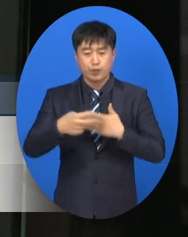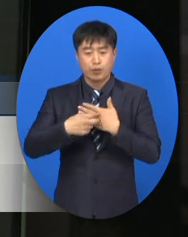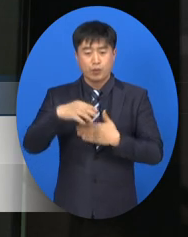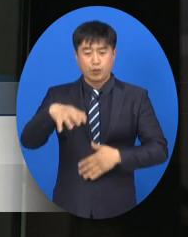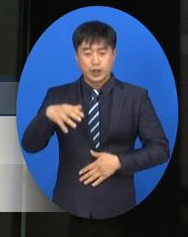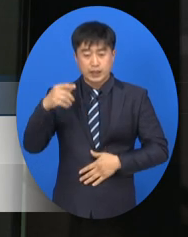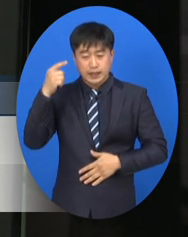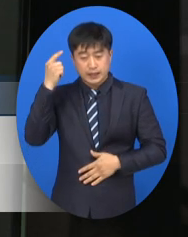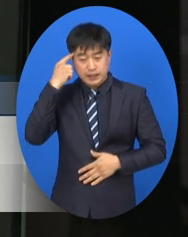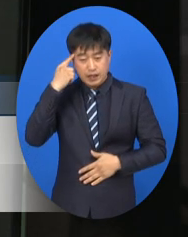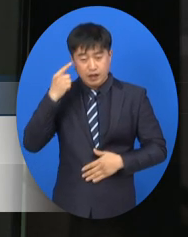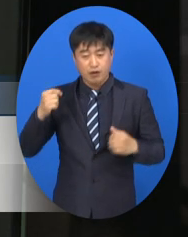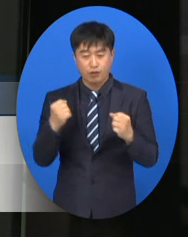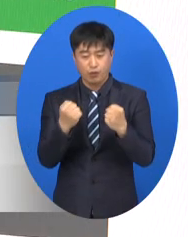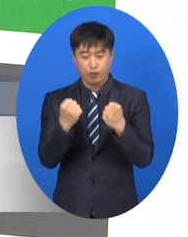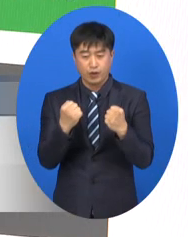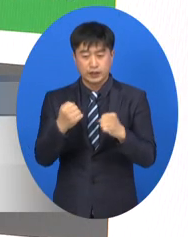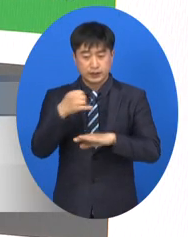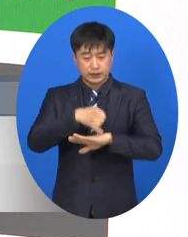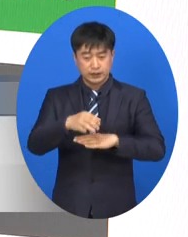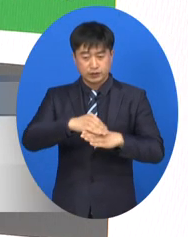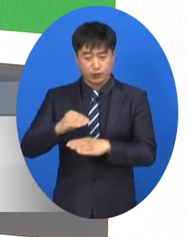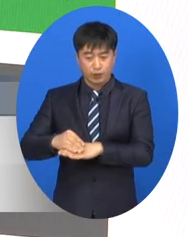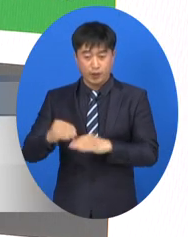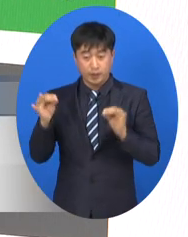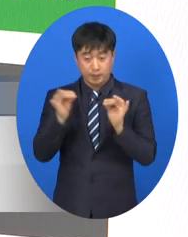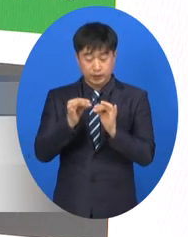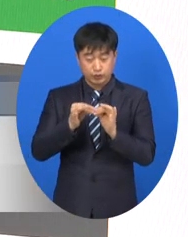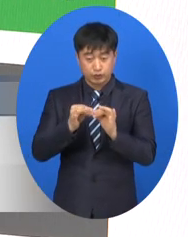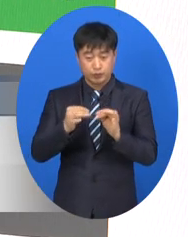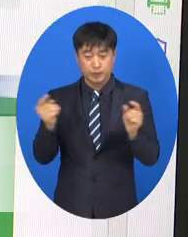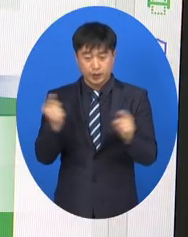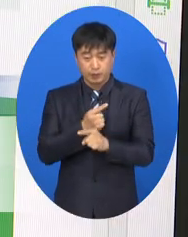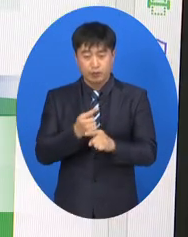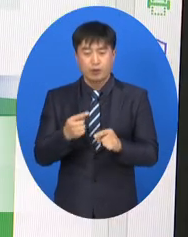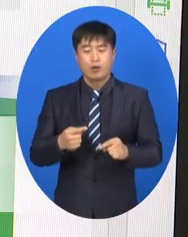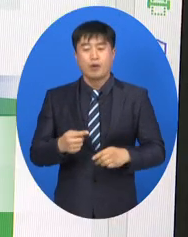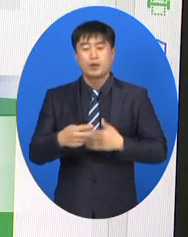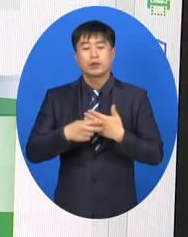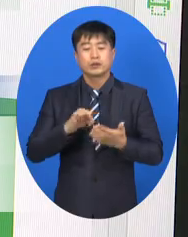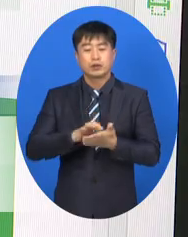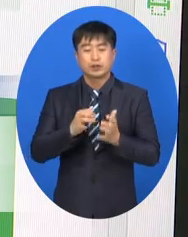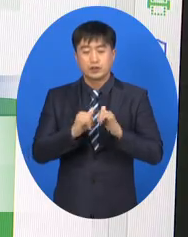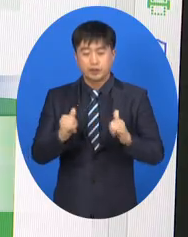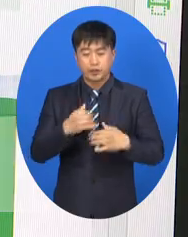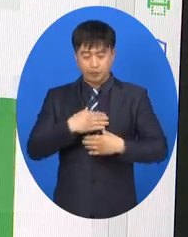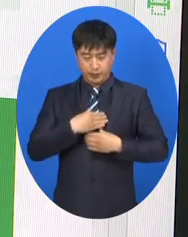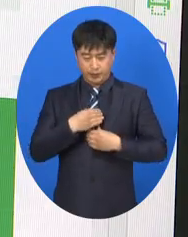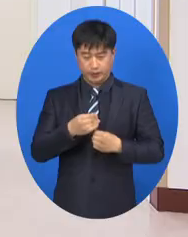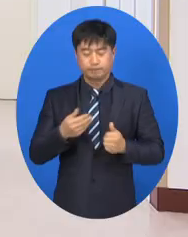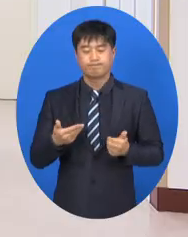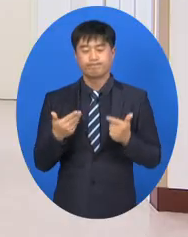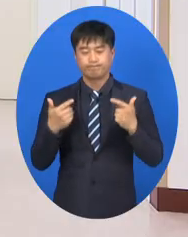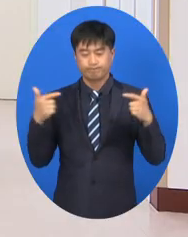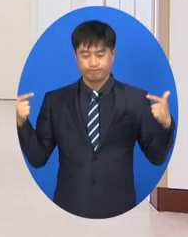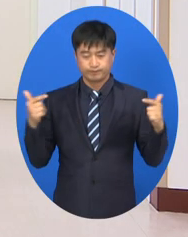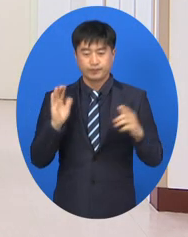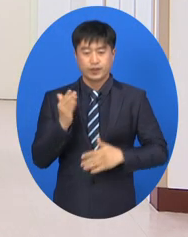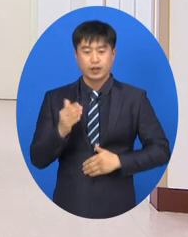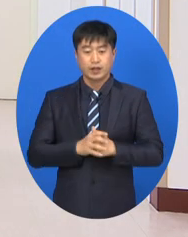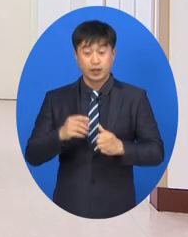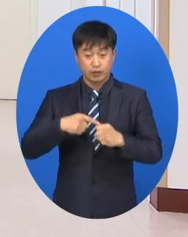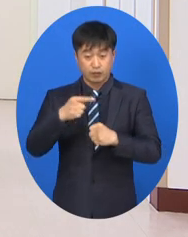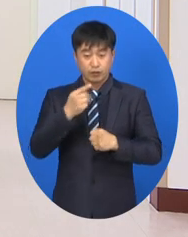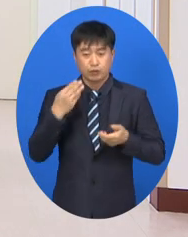향상 디자인을 적용한 맞춤형 환경 개선을 추진하여 병원 이용객의 안전과 편의성을 향상시켰습니다.